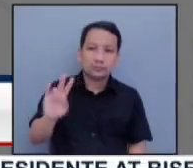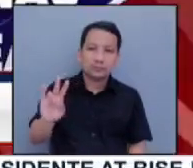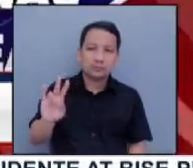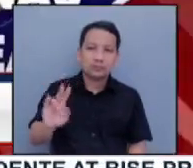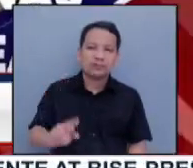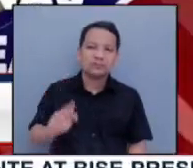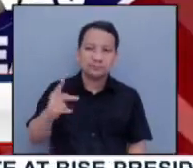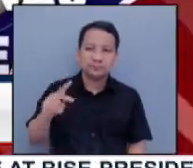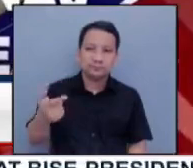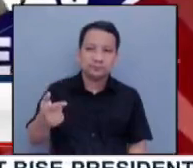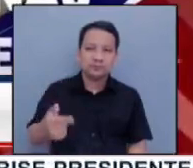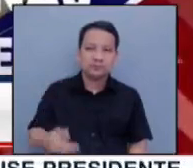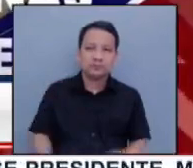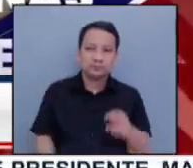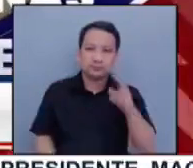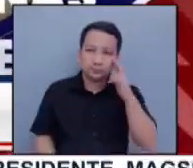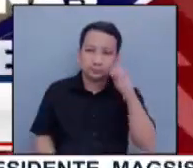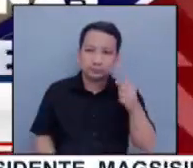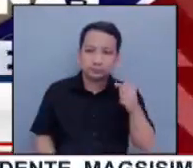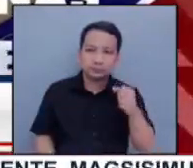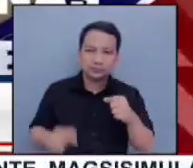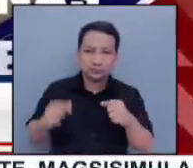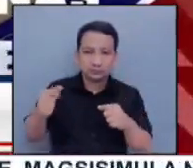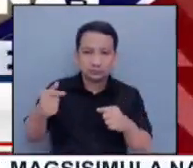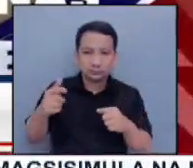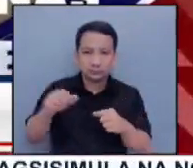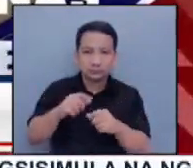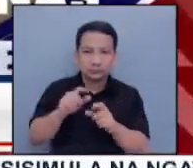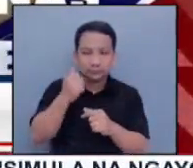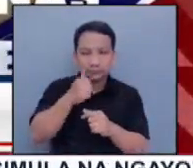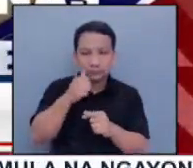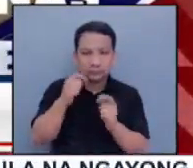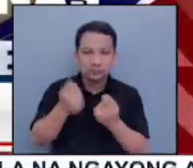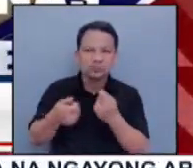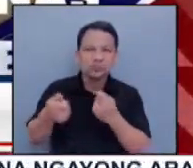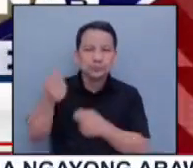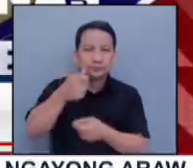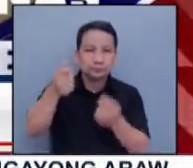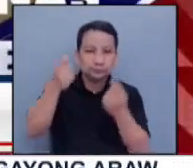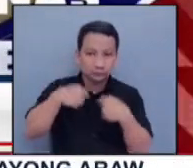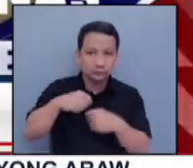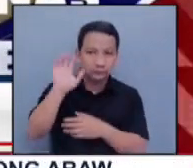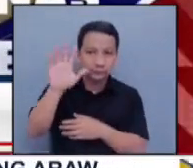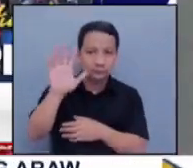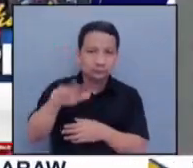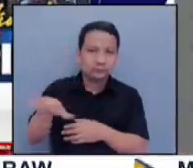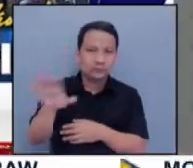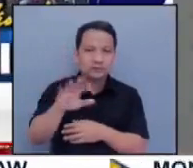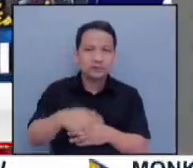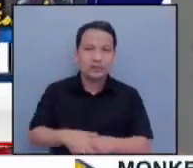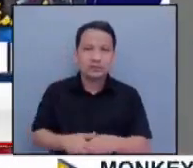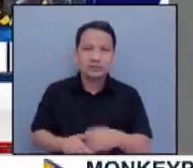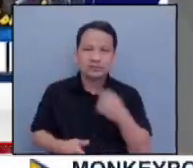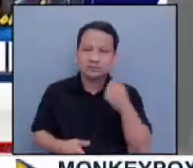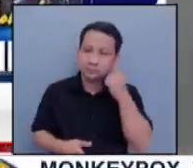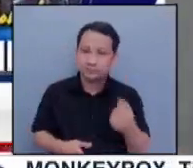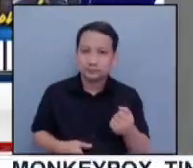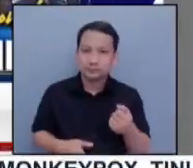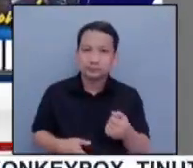Gayun din sina Rogen Ladon at Gilas Pilipinas Women's Team para sa larong basketball. Silver medal naman ang iuuwi